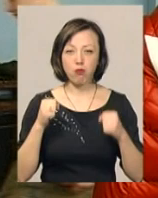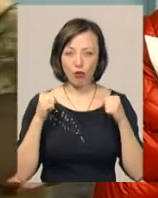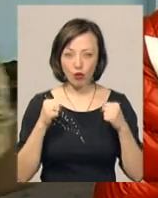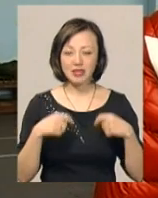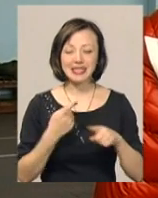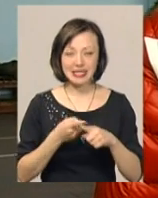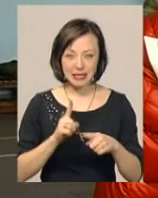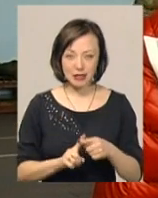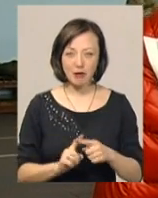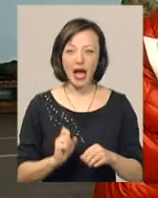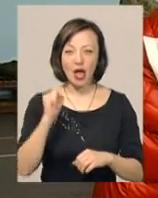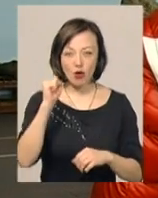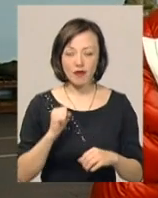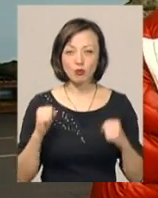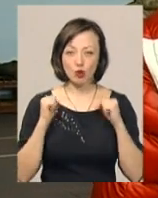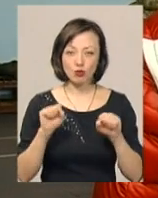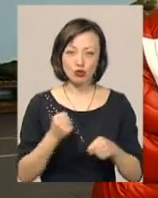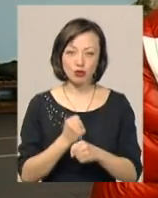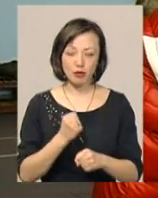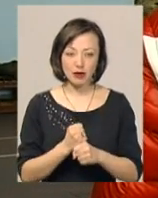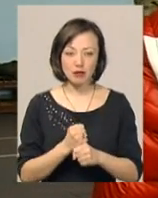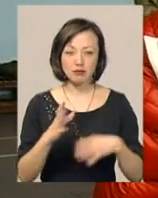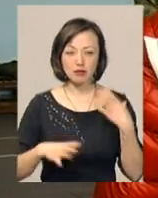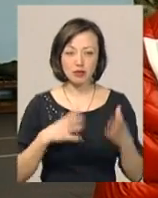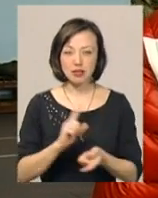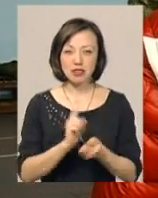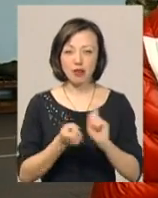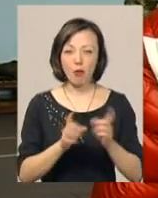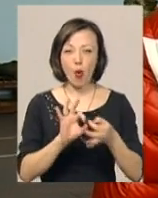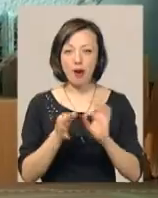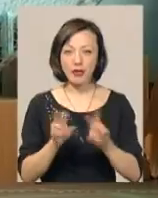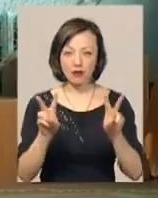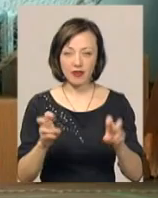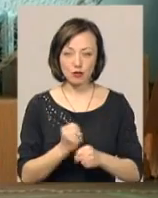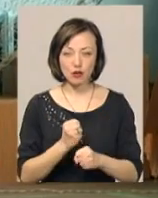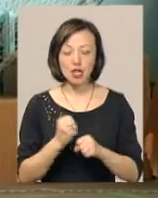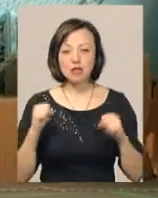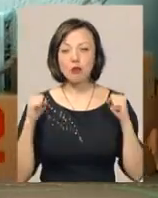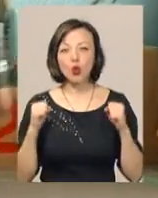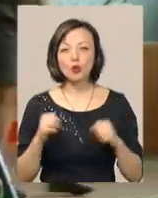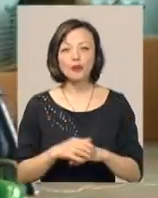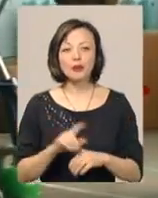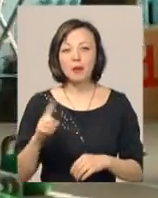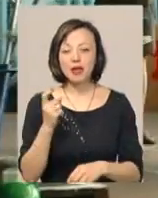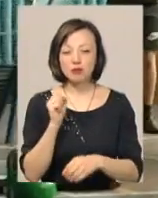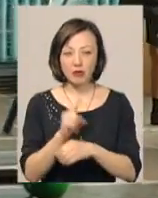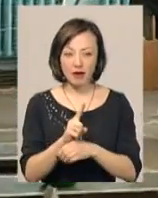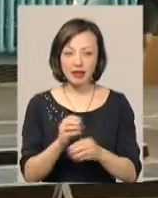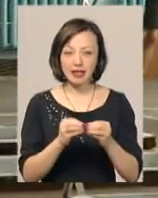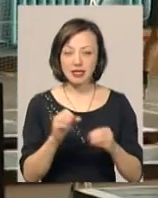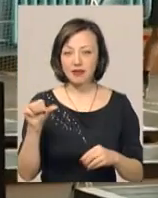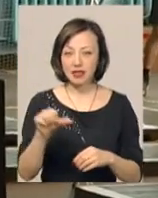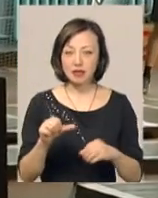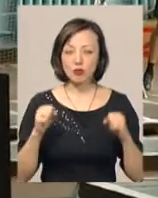само можна зробити, проробити роботу, щоб він став олімпійським видом спорту. Першою вправою на цьому чемпіонаті був поштовх. За 10